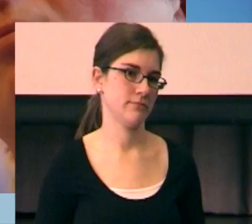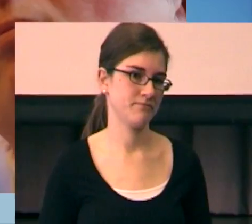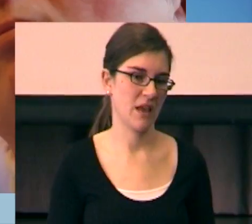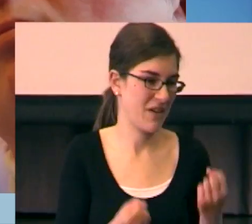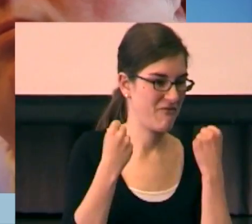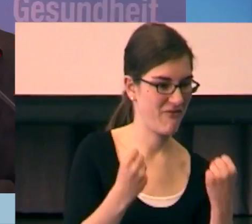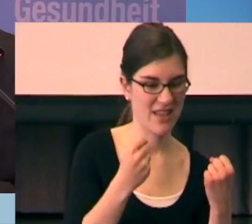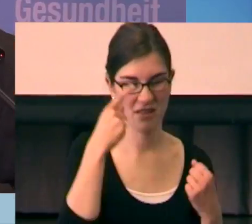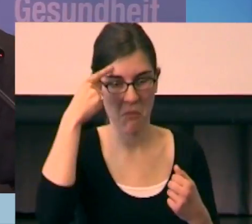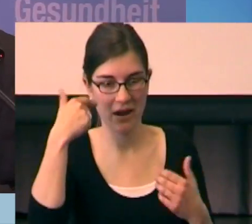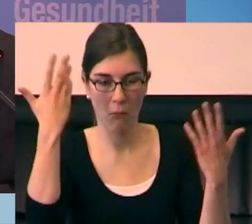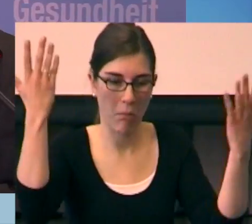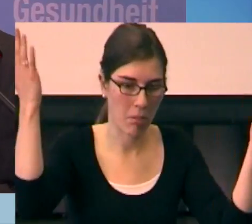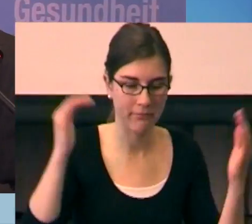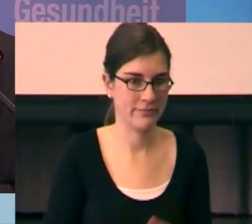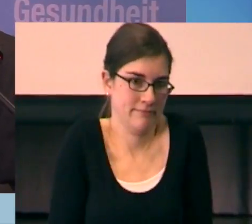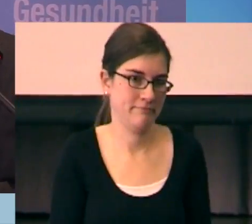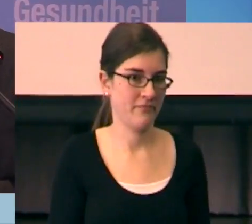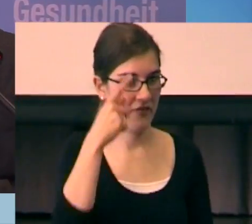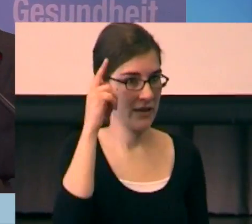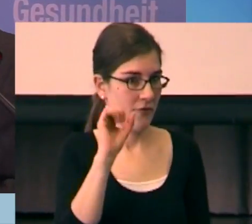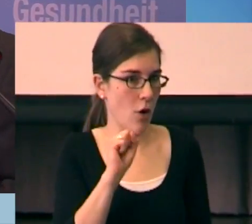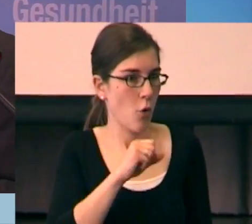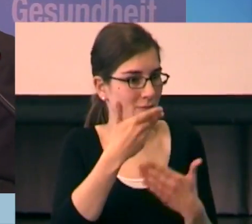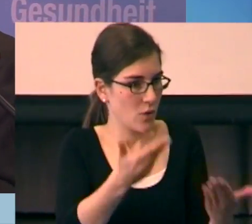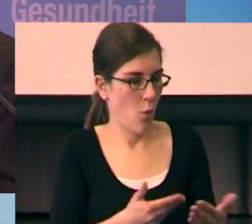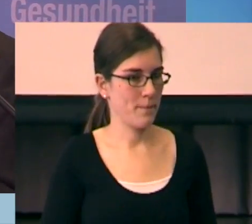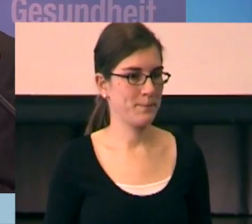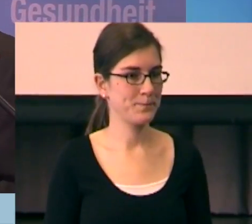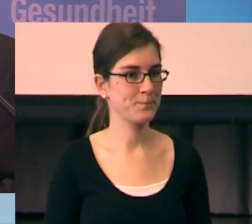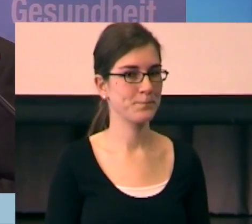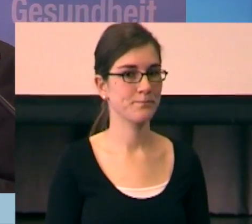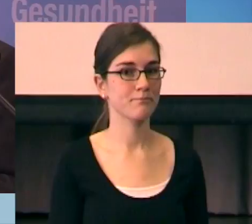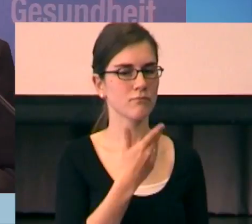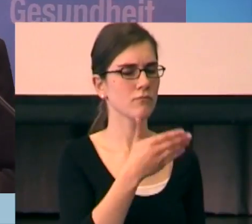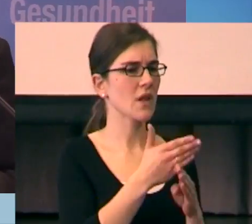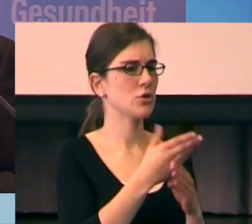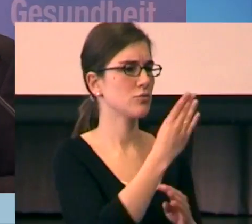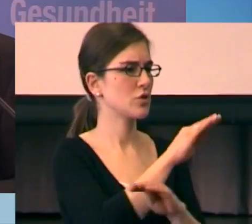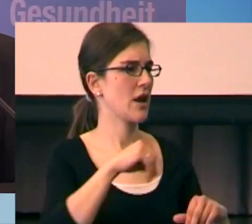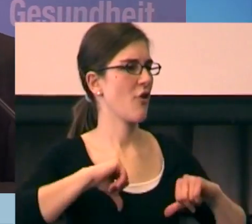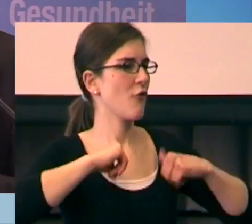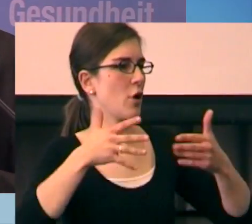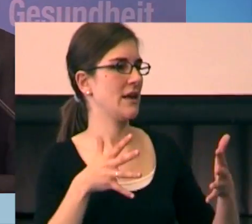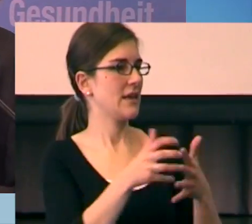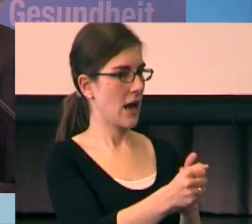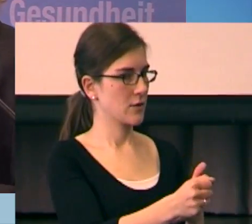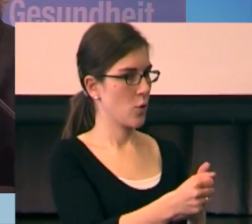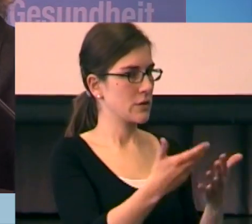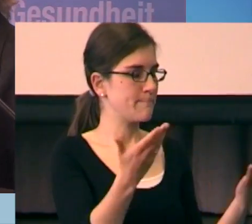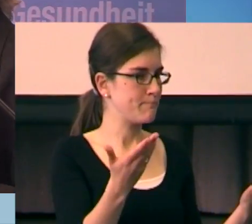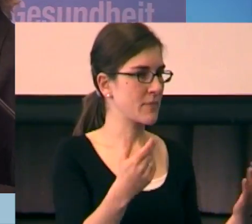keine feste Meinung dazu. Ja, die frühere Diagnostik, habe ich Ihnen gesagt, wodurch kann das kommen? Wir